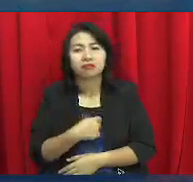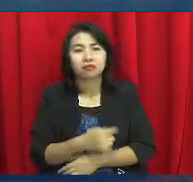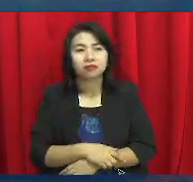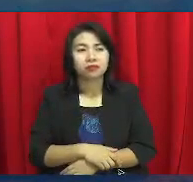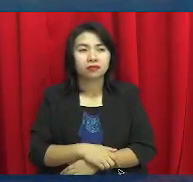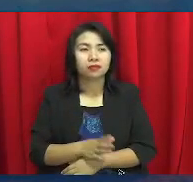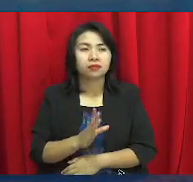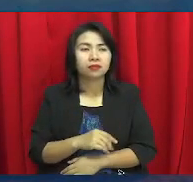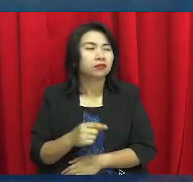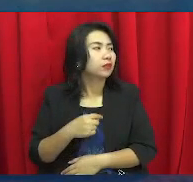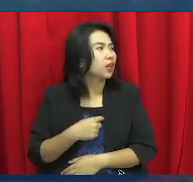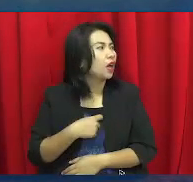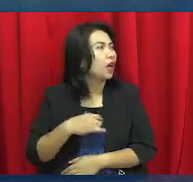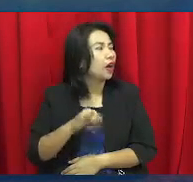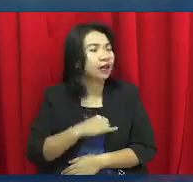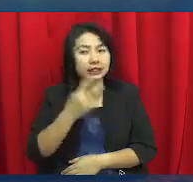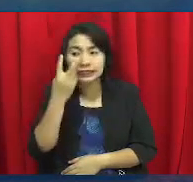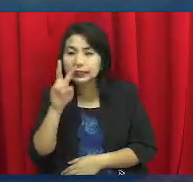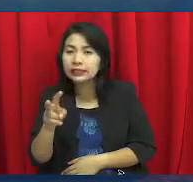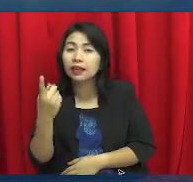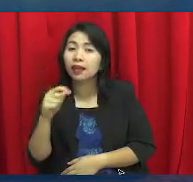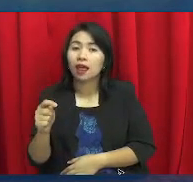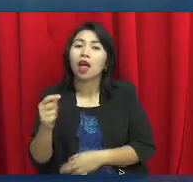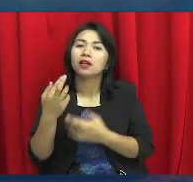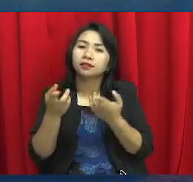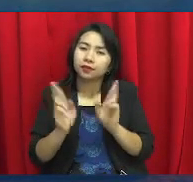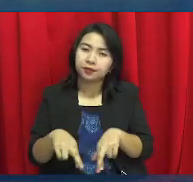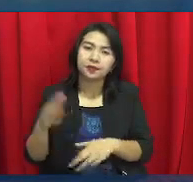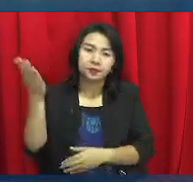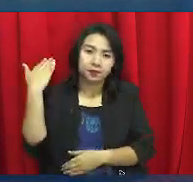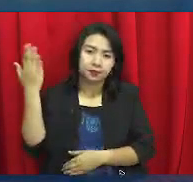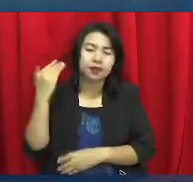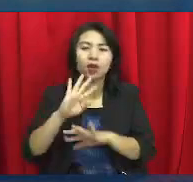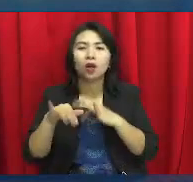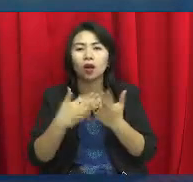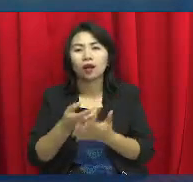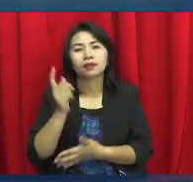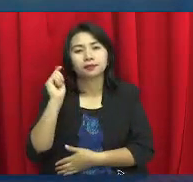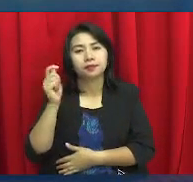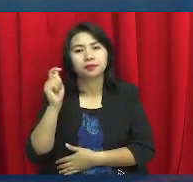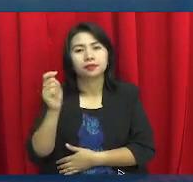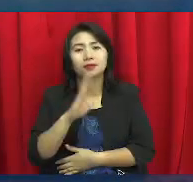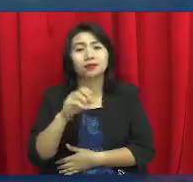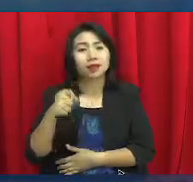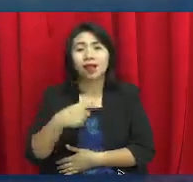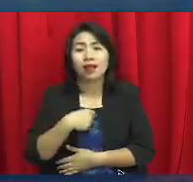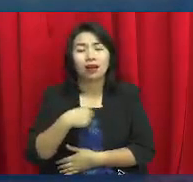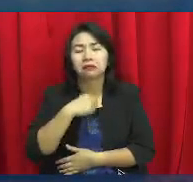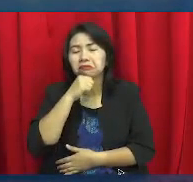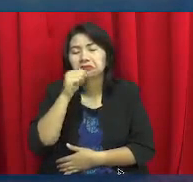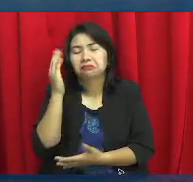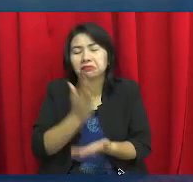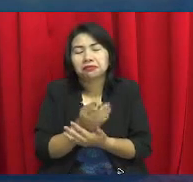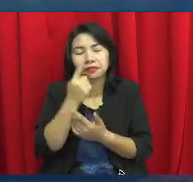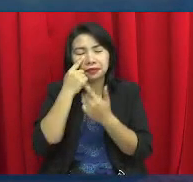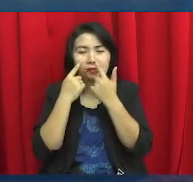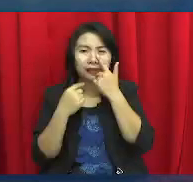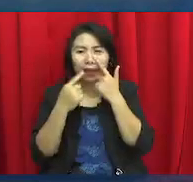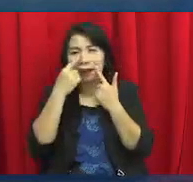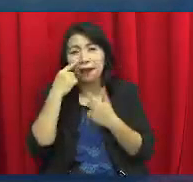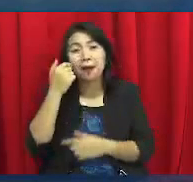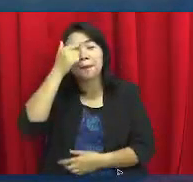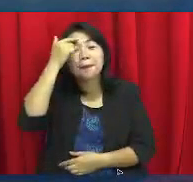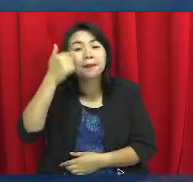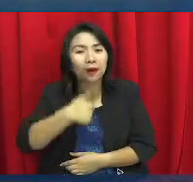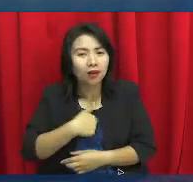nakita ko yung result kagabi sa mga testimonies, and hindi ko pigilang maiyak kasi bunga din ako ng